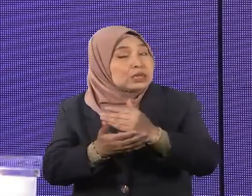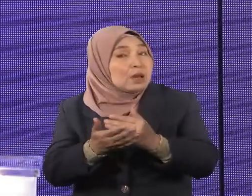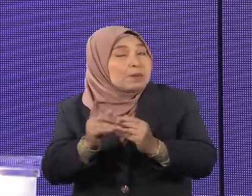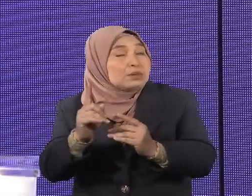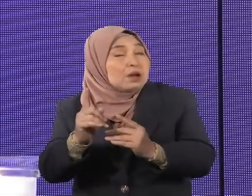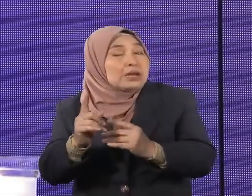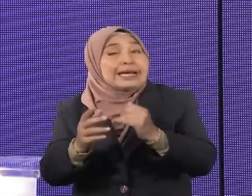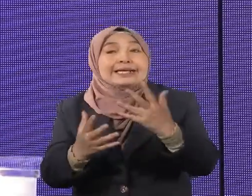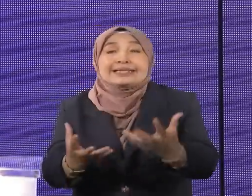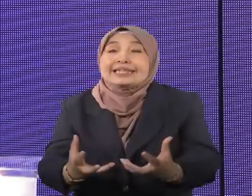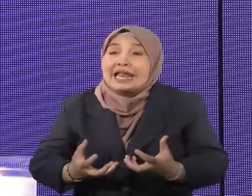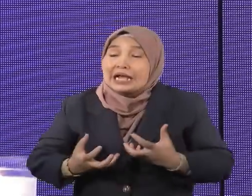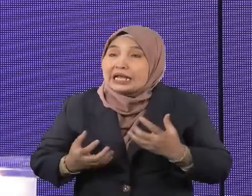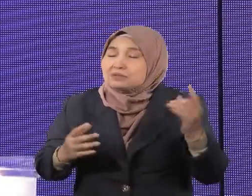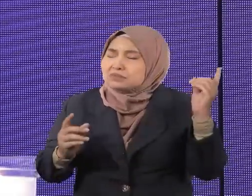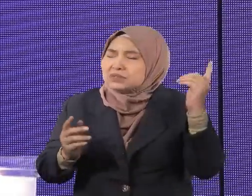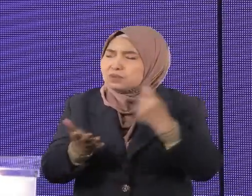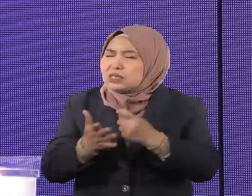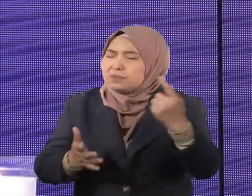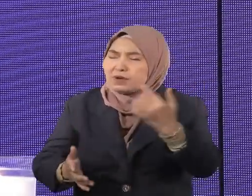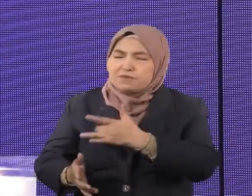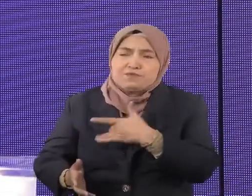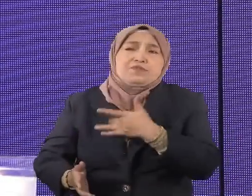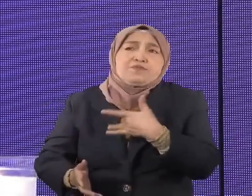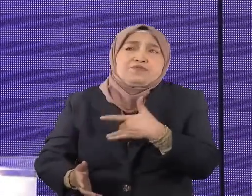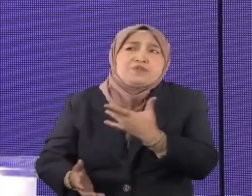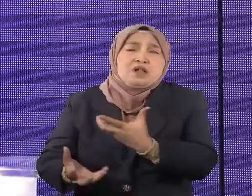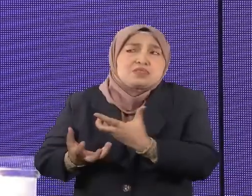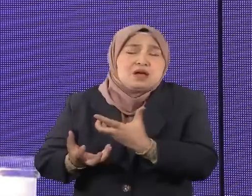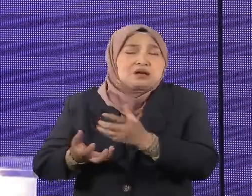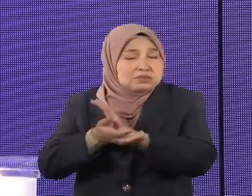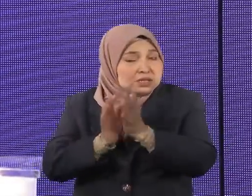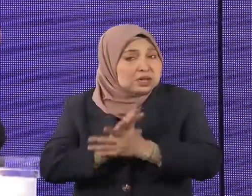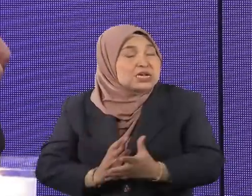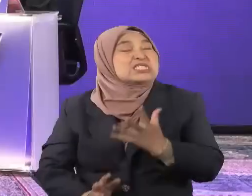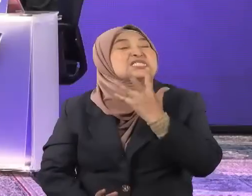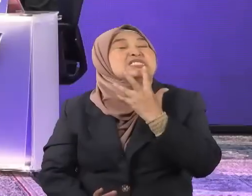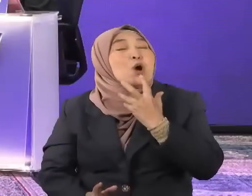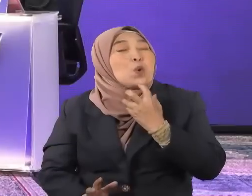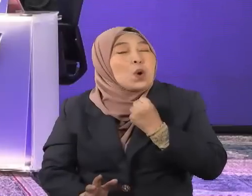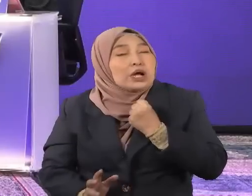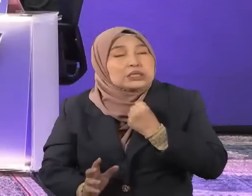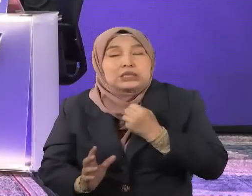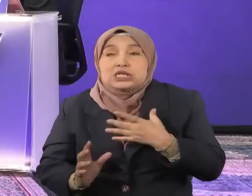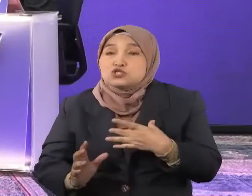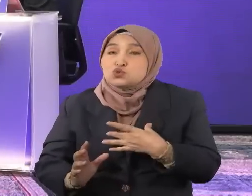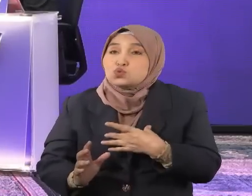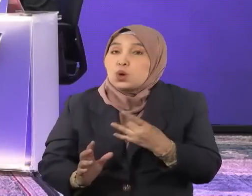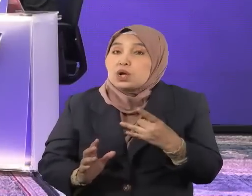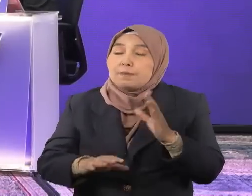begitu sahaja. Syahwat ini ialah keinginan yang kita berminat tentang sesuatu dan